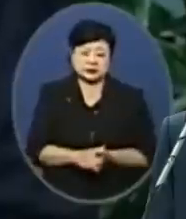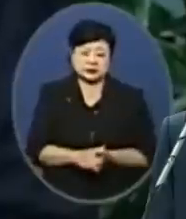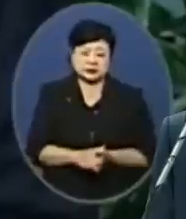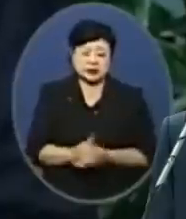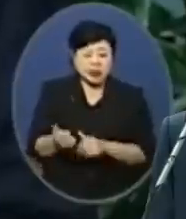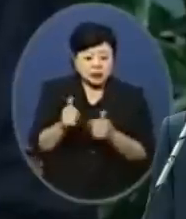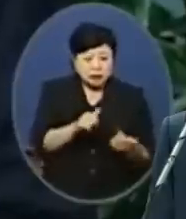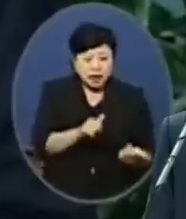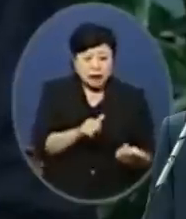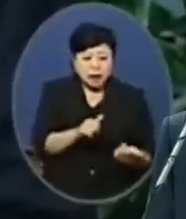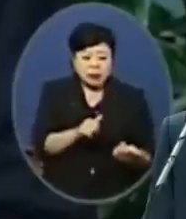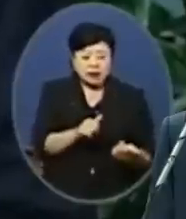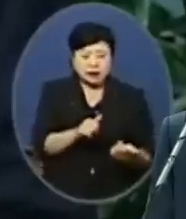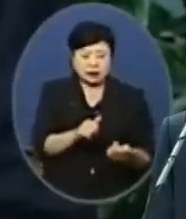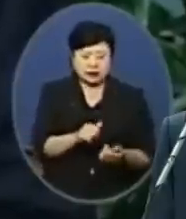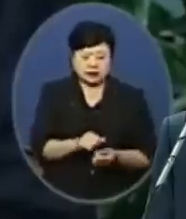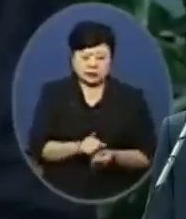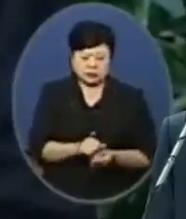사망의 세력이